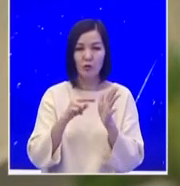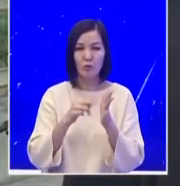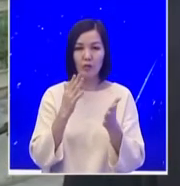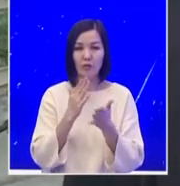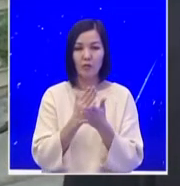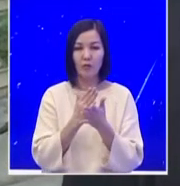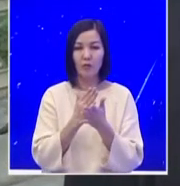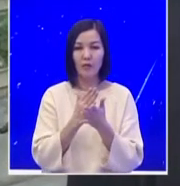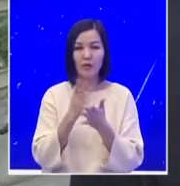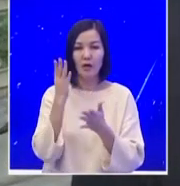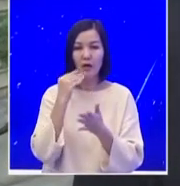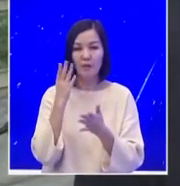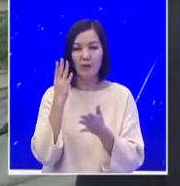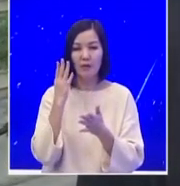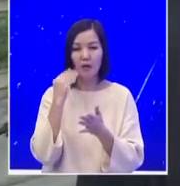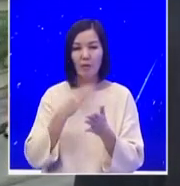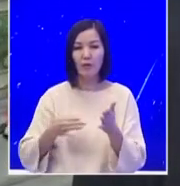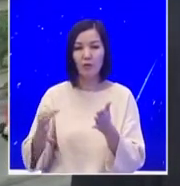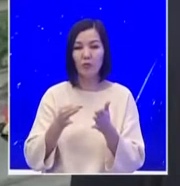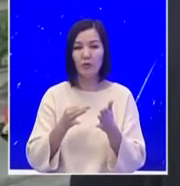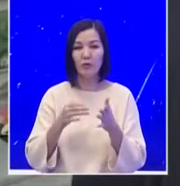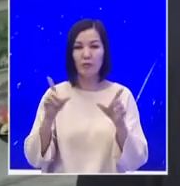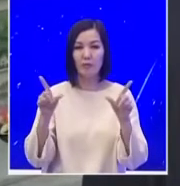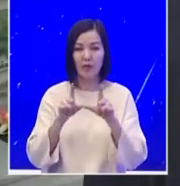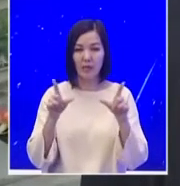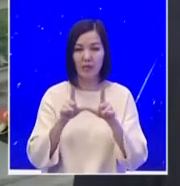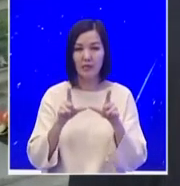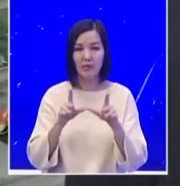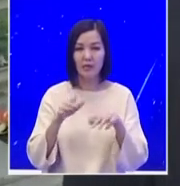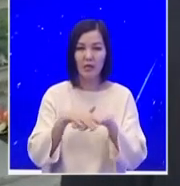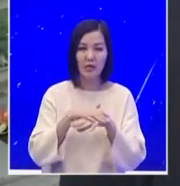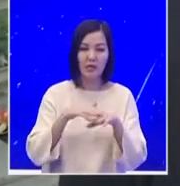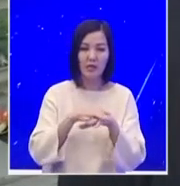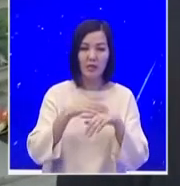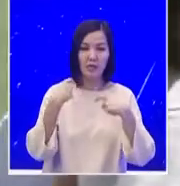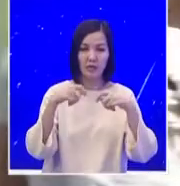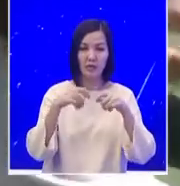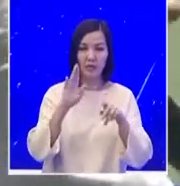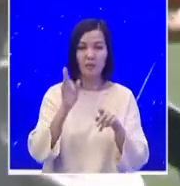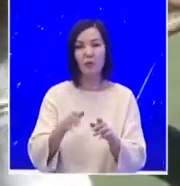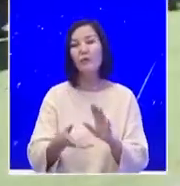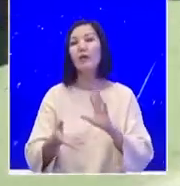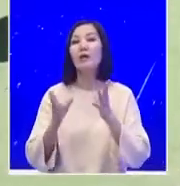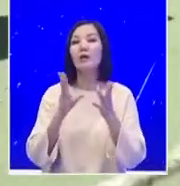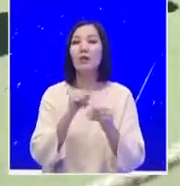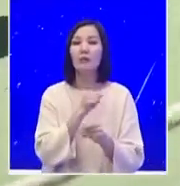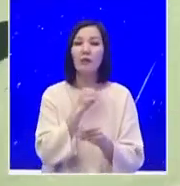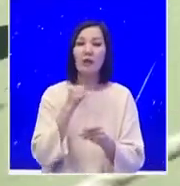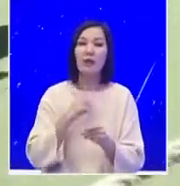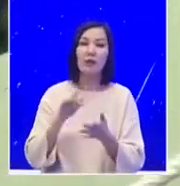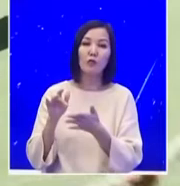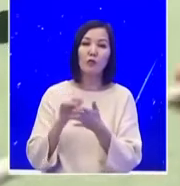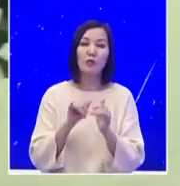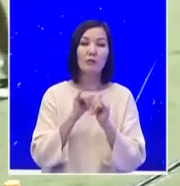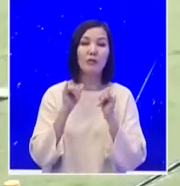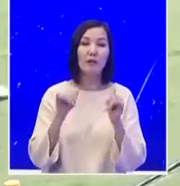отырмыз. Алматы облысының магазиндерінде осы біздің өзіміздің адамдарымызды сатамыз. Жалпы Талғар туризмі түлеген